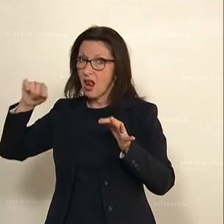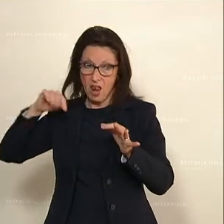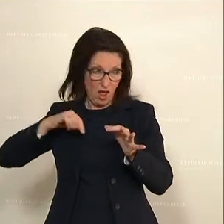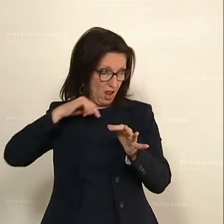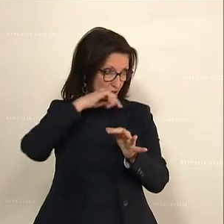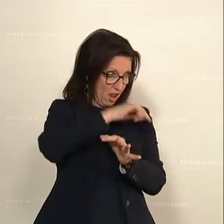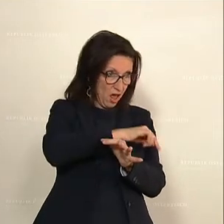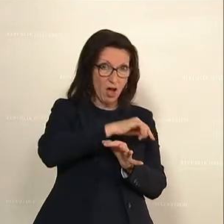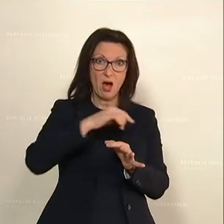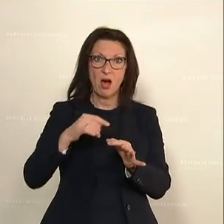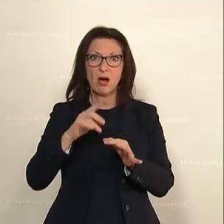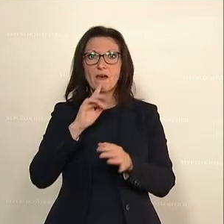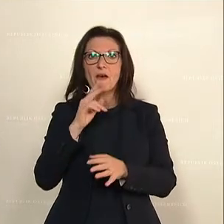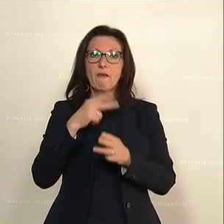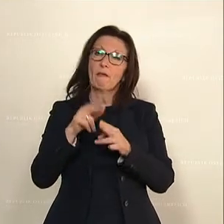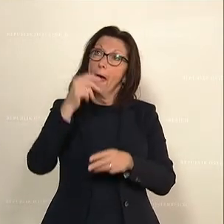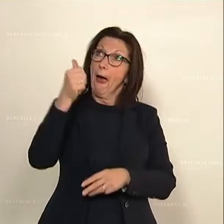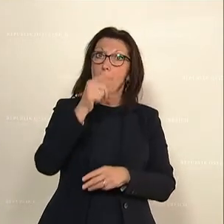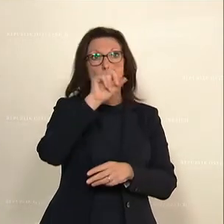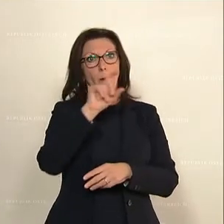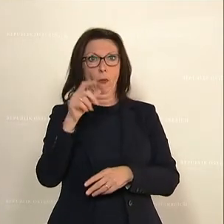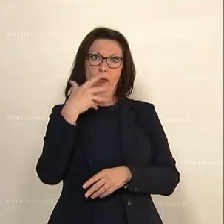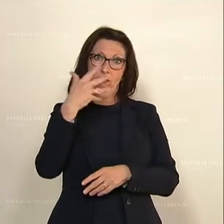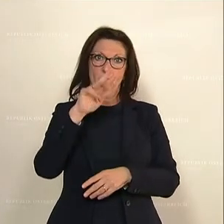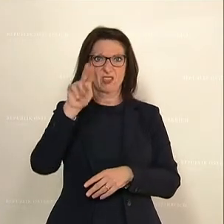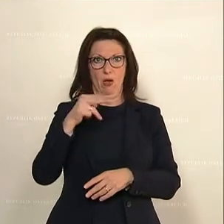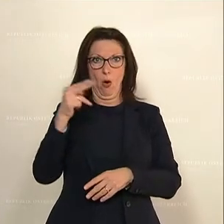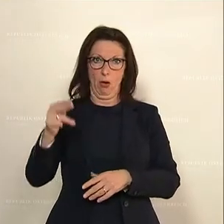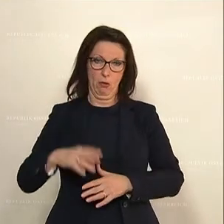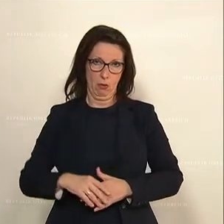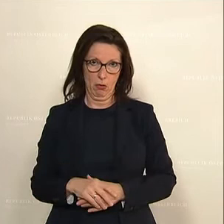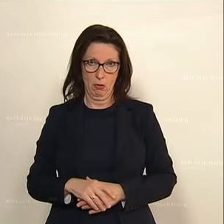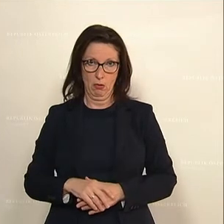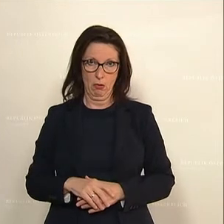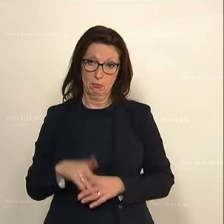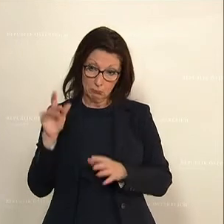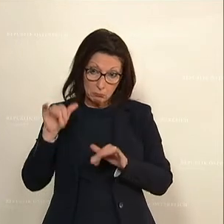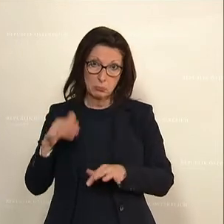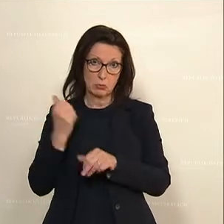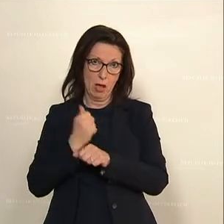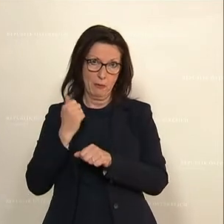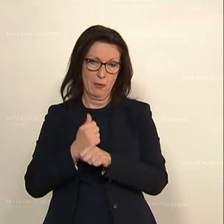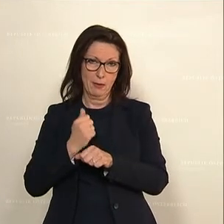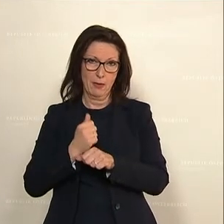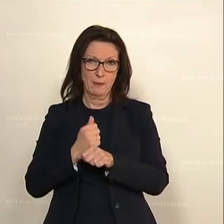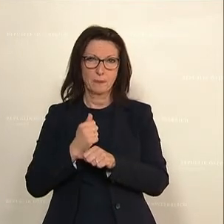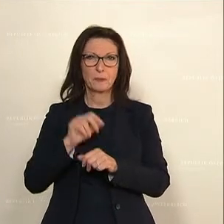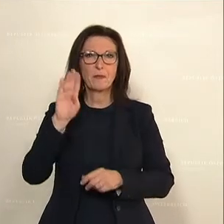fünf Organisationseinheiten für eine einmalige Aktion in Höhe von 150 Euro involviert.